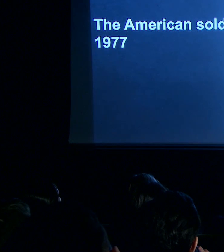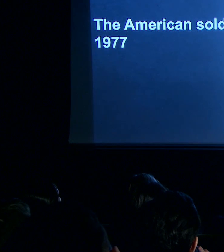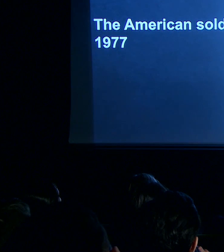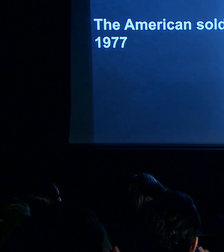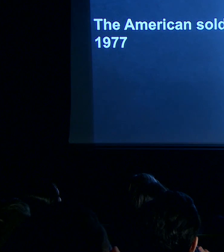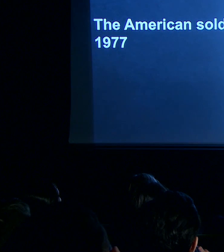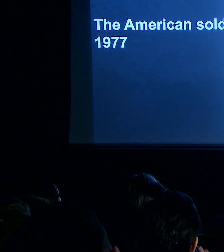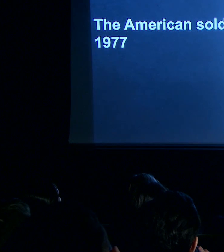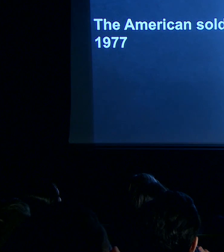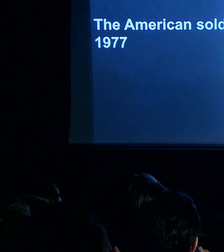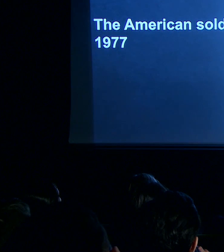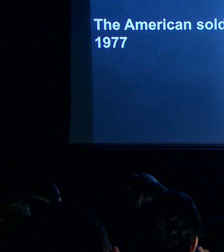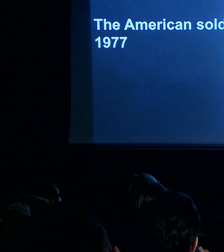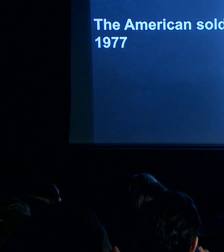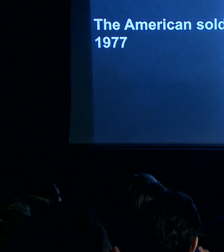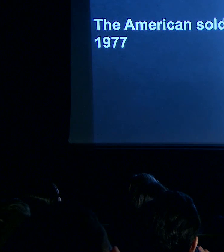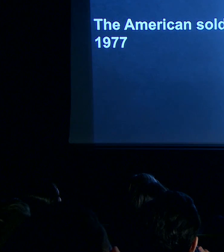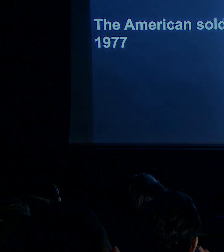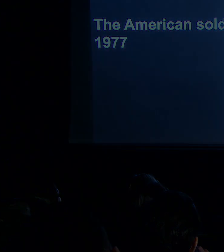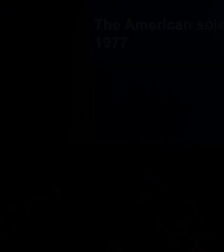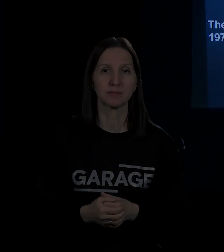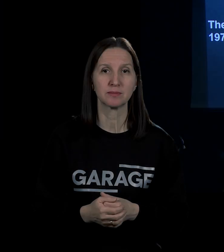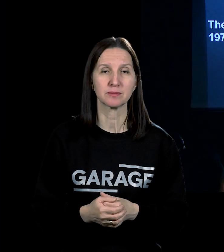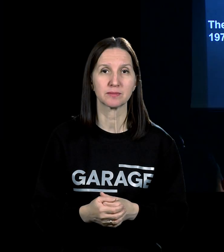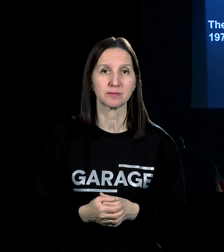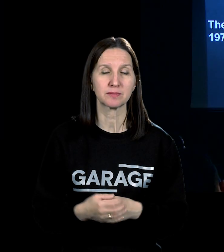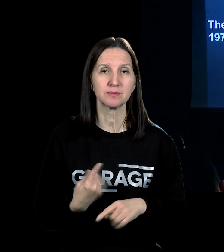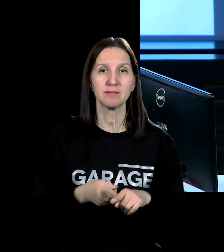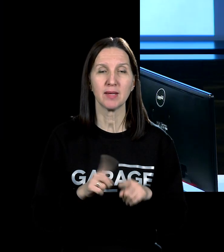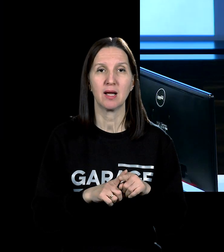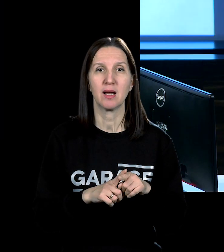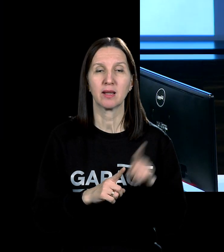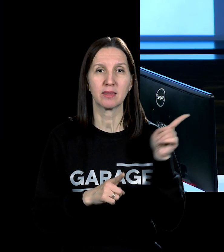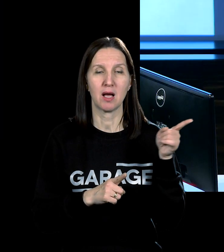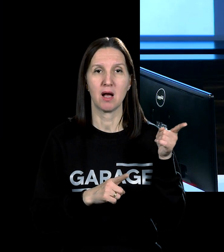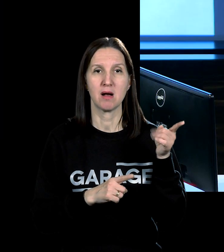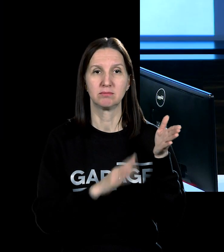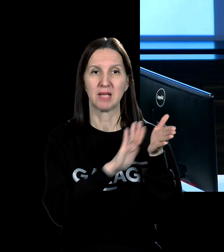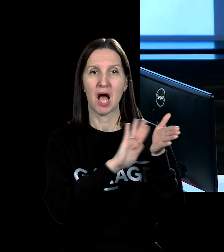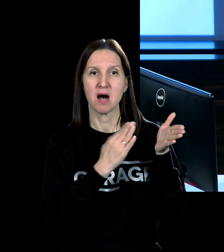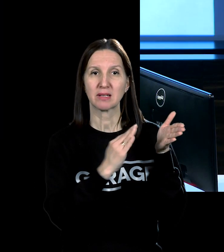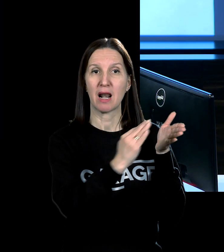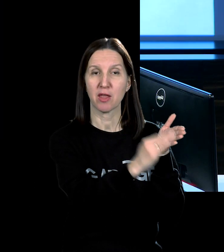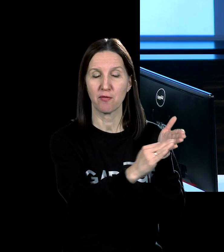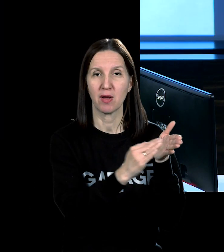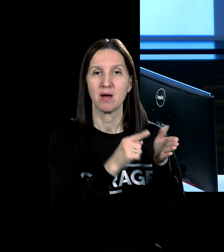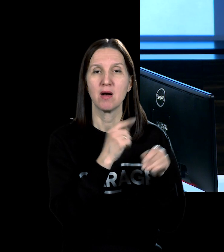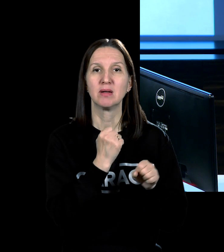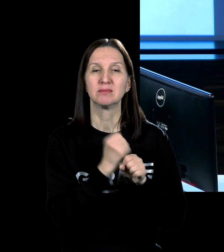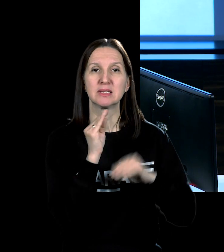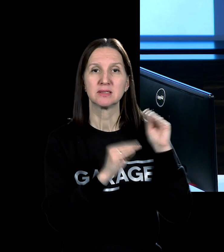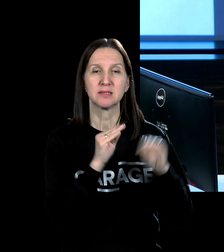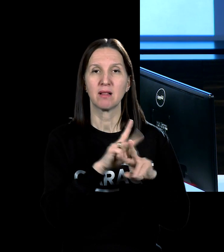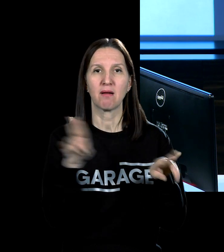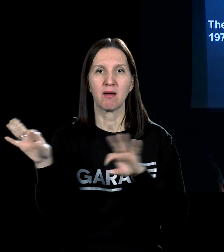будто мужчина вот-вот упадет вперед. Это рельеф. Рельеф, сделанный, между прочим, сделанный как